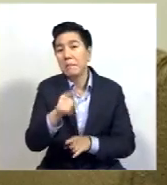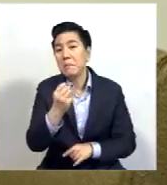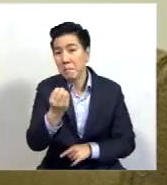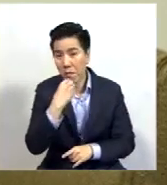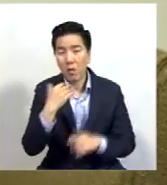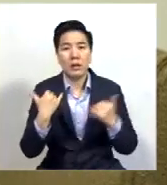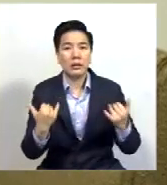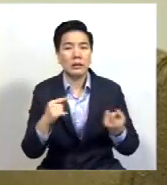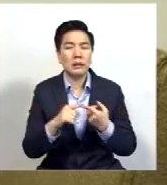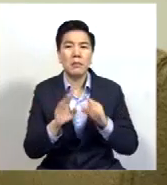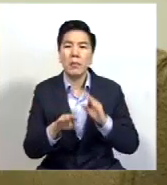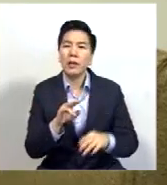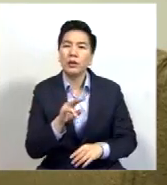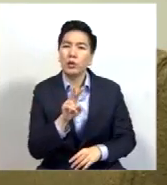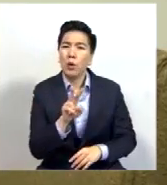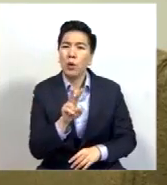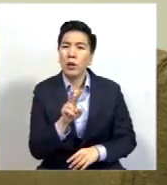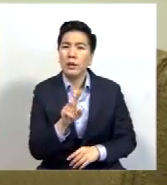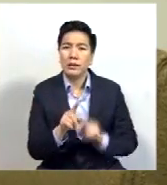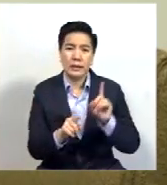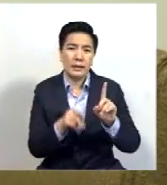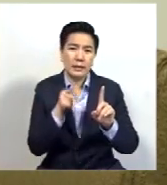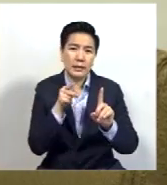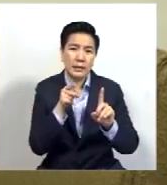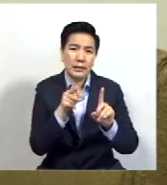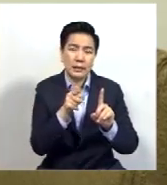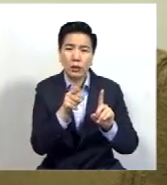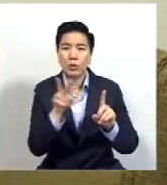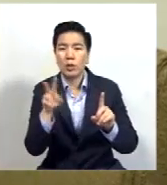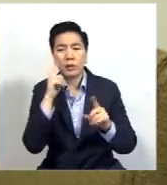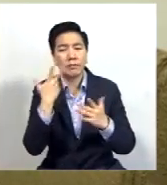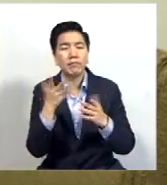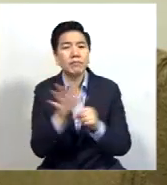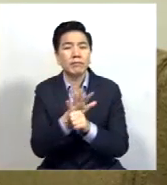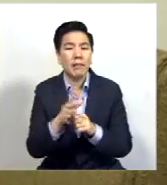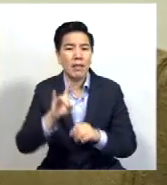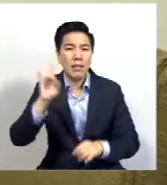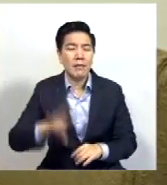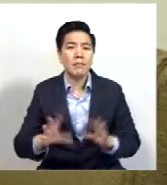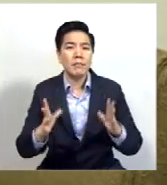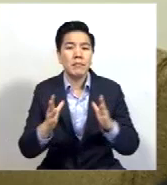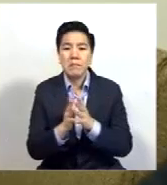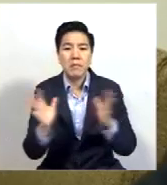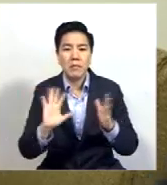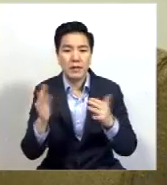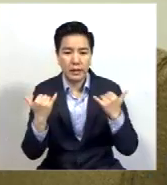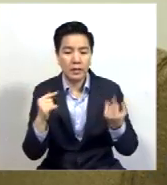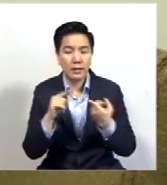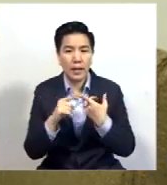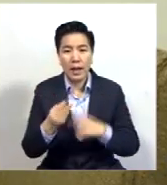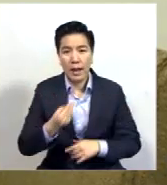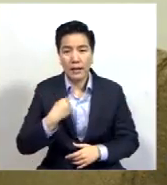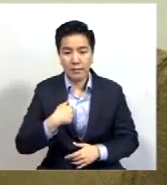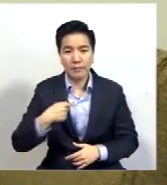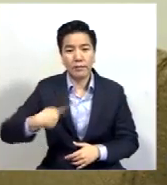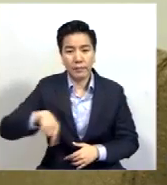คือมันประมาณ2ใช่ไหม1ต่อ1และต่อให้เกิด2มันก็ไม่ถือว่าไม่แรงมากอันนี้ก็ทำให้เร